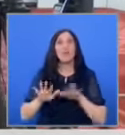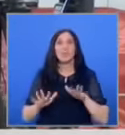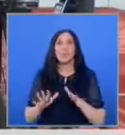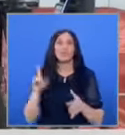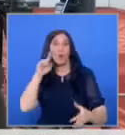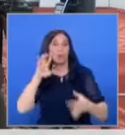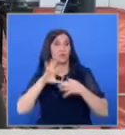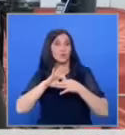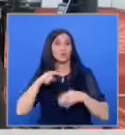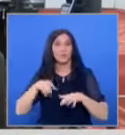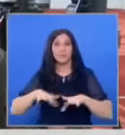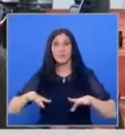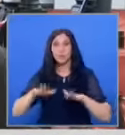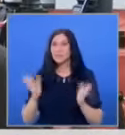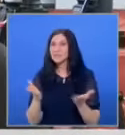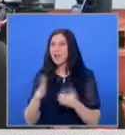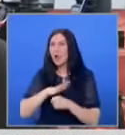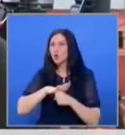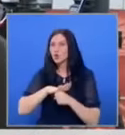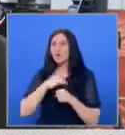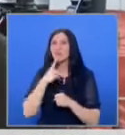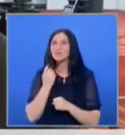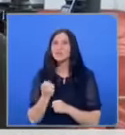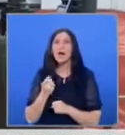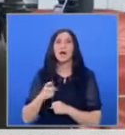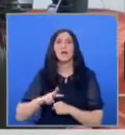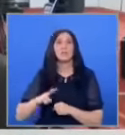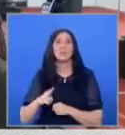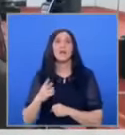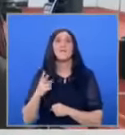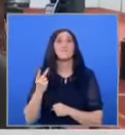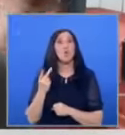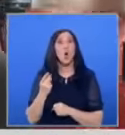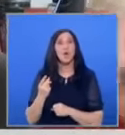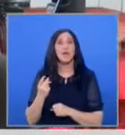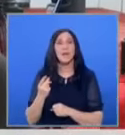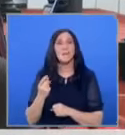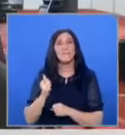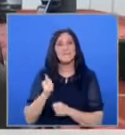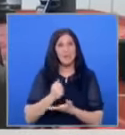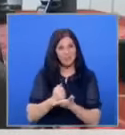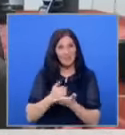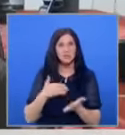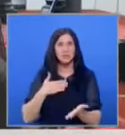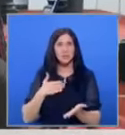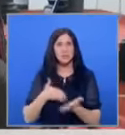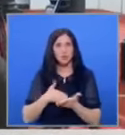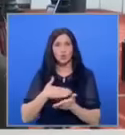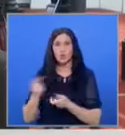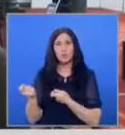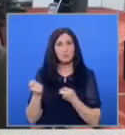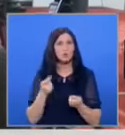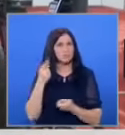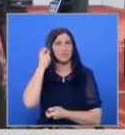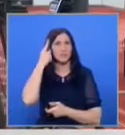е логично в тази ситуация да стане основата за реализиране на втория мандат, защото ние сме носител на тази идея от много